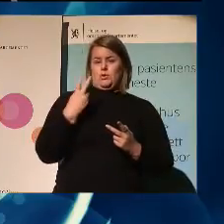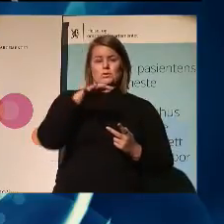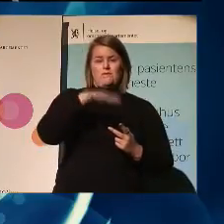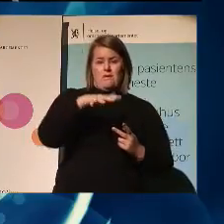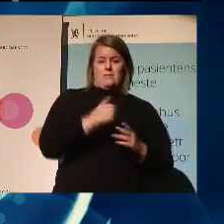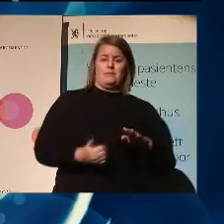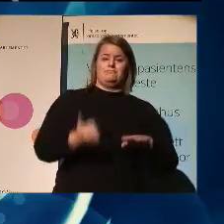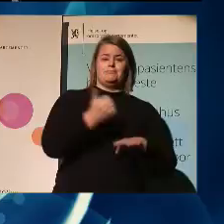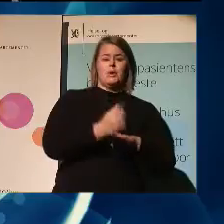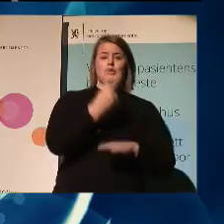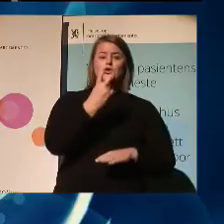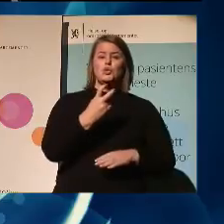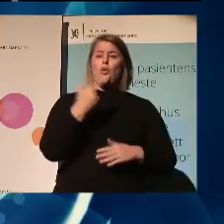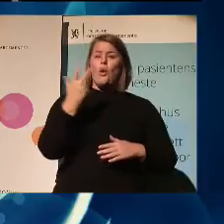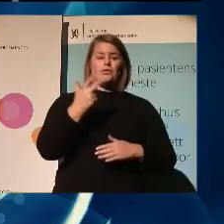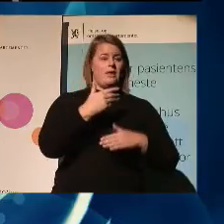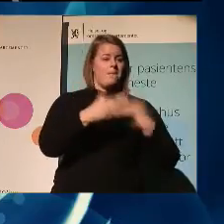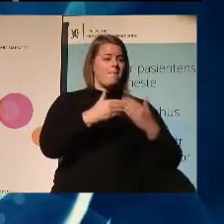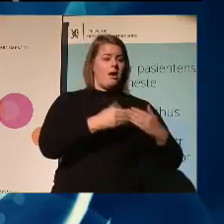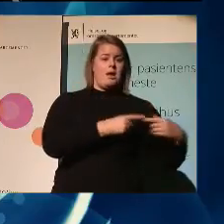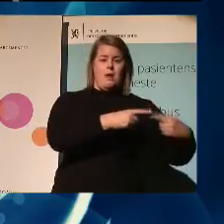innført